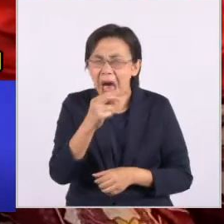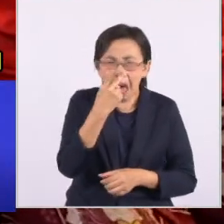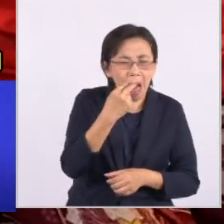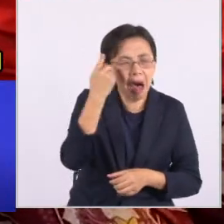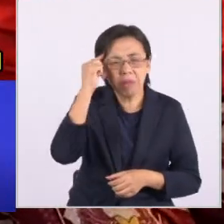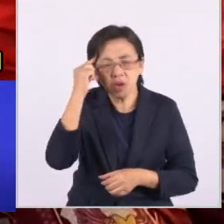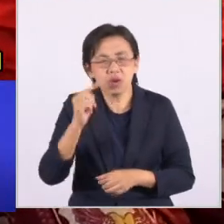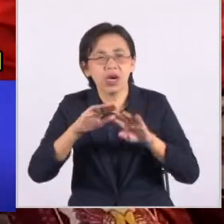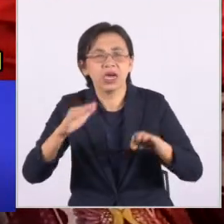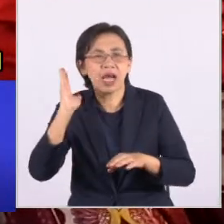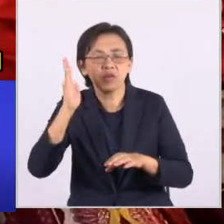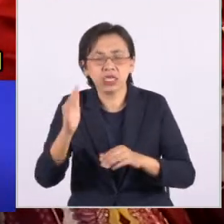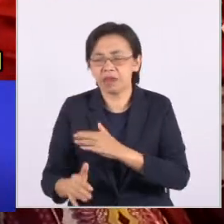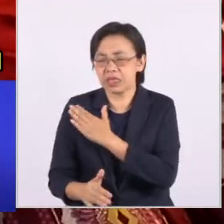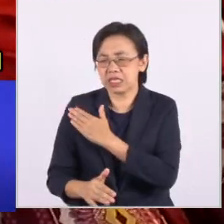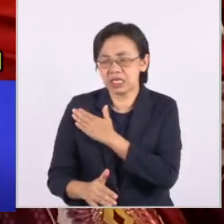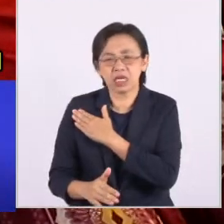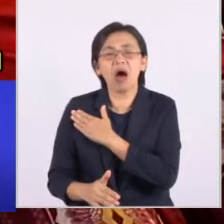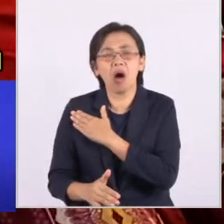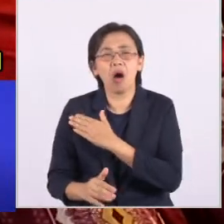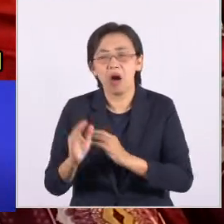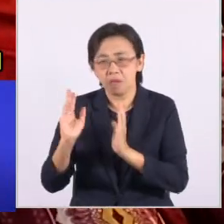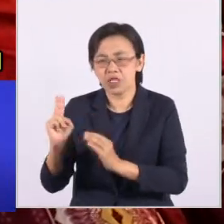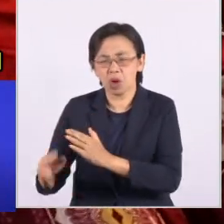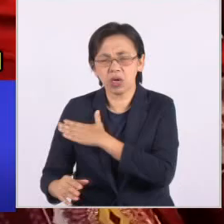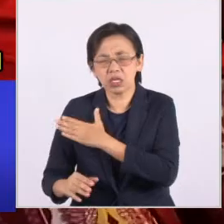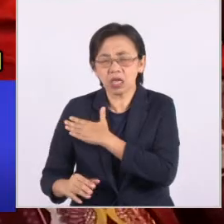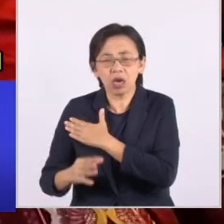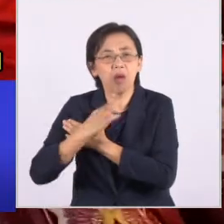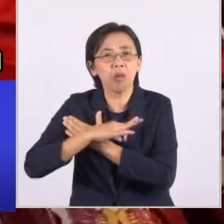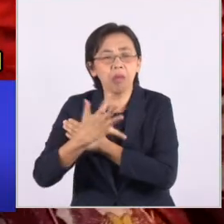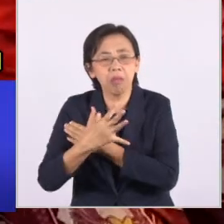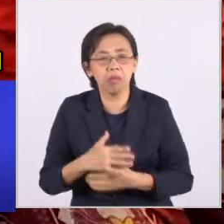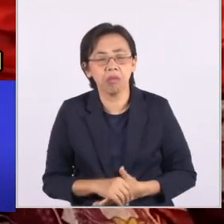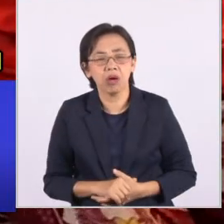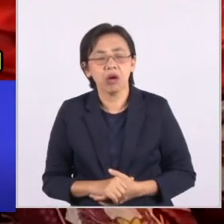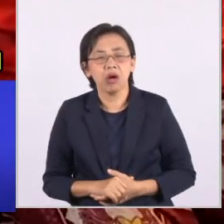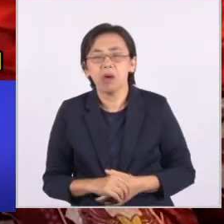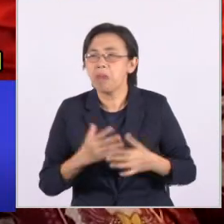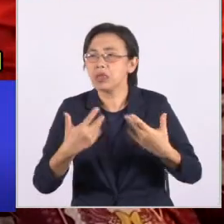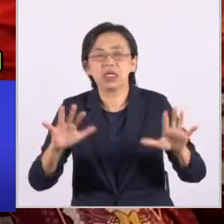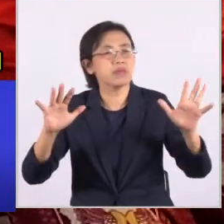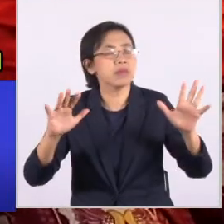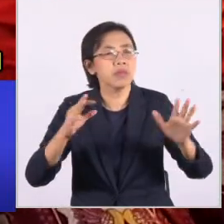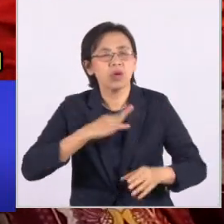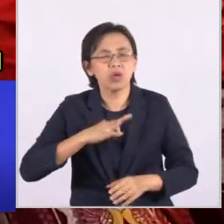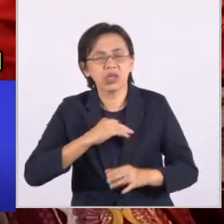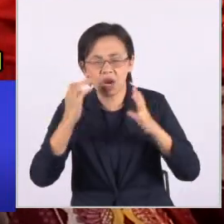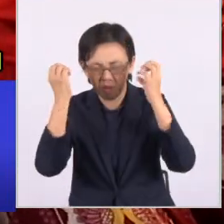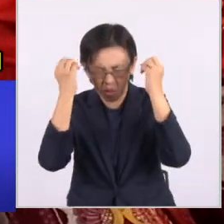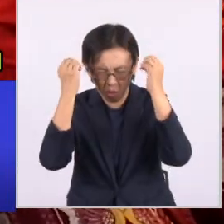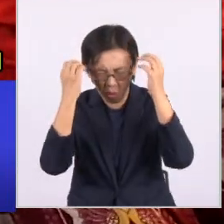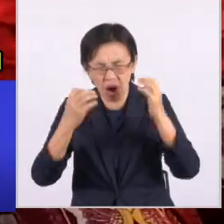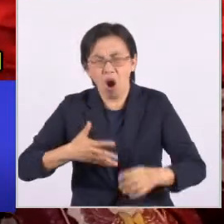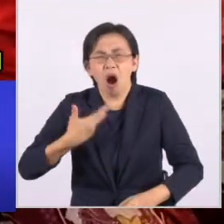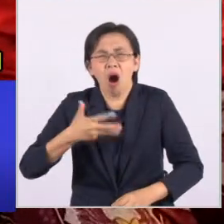ามีเด็กผู้ชายมาสะกิดตรงหัวไหล่2คนแล้วก็จะไม่รู้สึกตัวอีกเลยแล้วหลังจากนั้นเนี่ยพอทุกอย่างจบลงก็จะมีอาการปวดหัวตัวร้อนและ